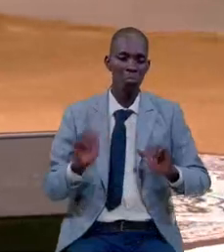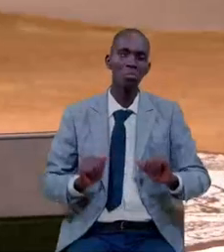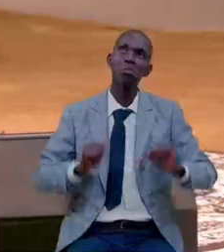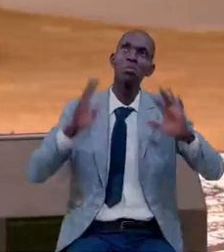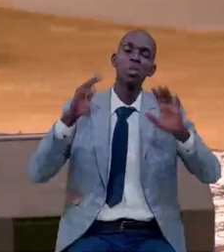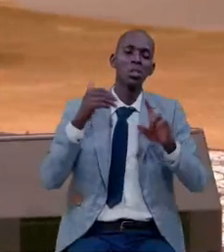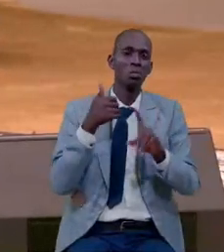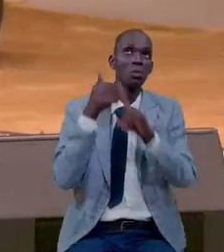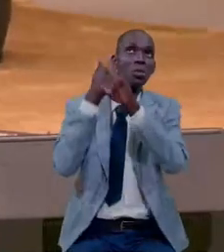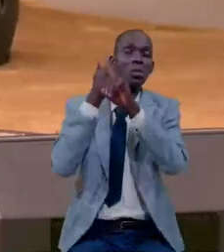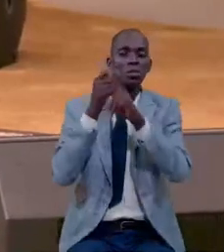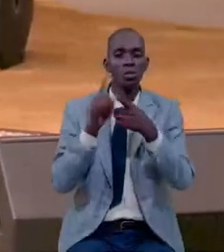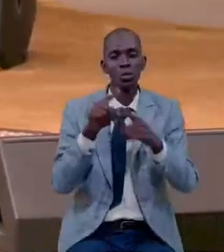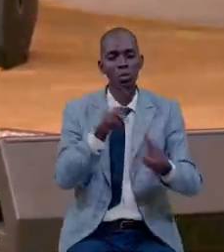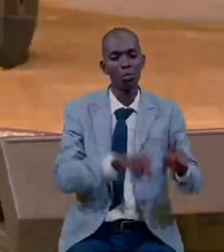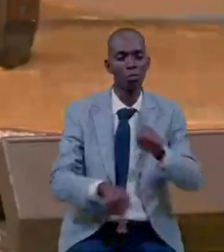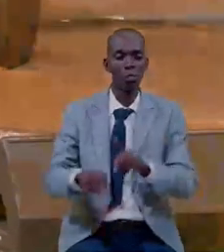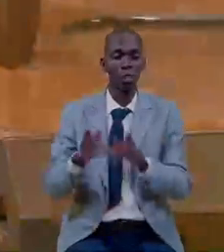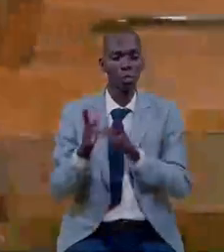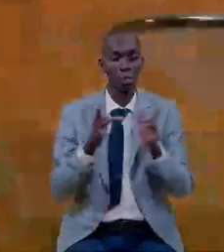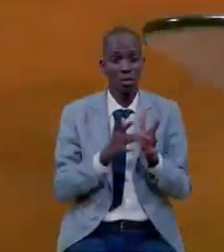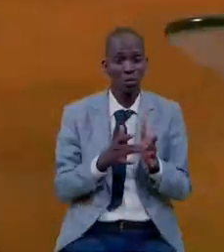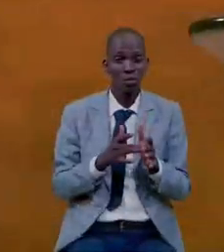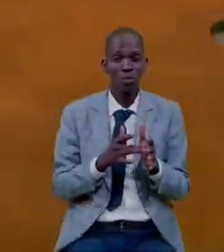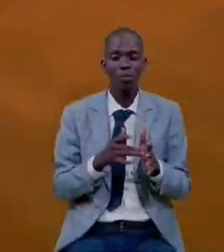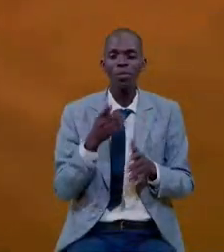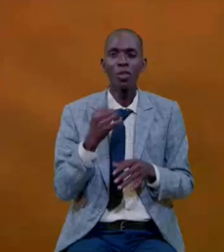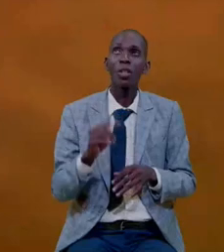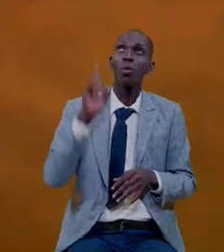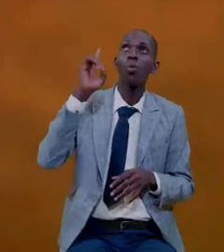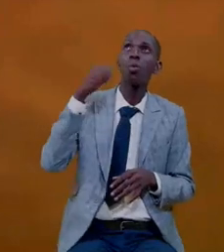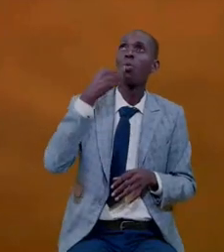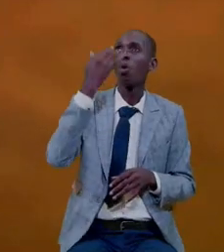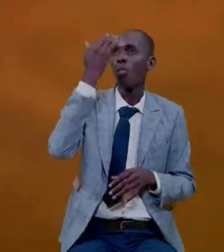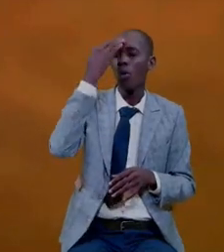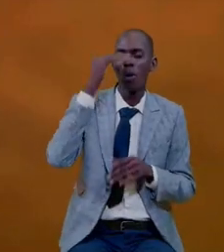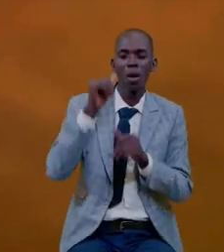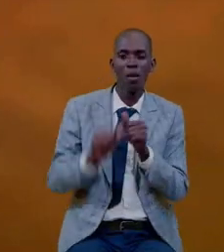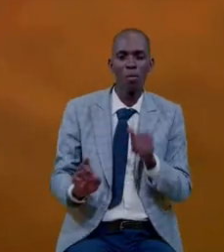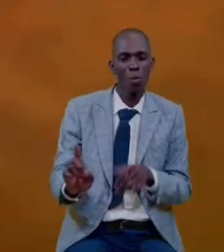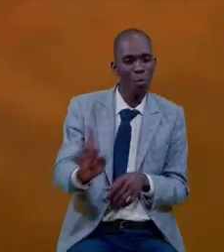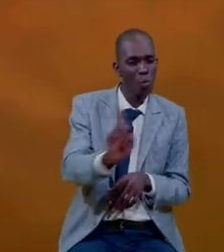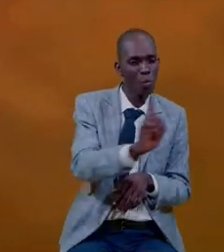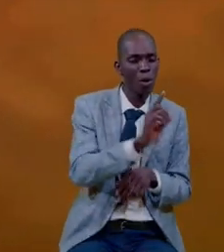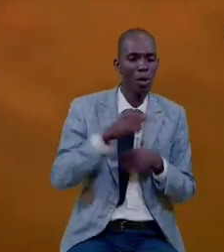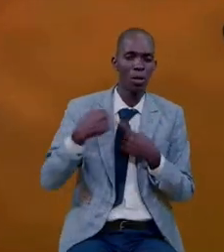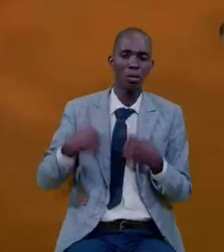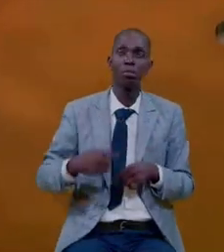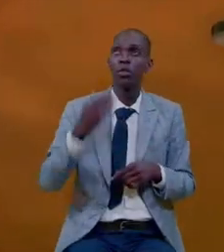eux. Jésus, celui qui connaît tous les cœurs, toute la